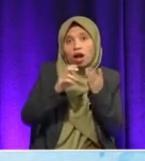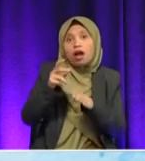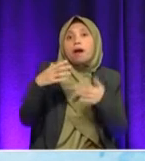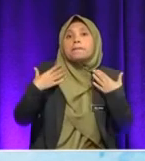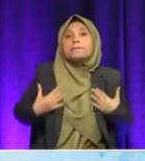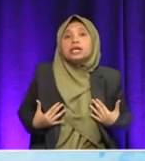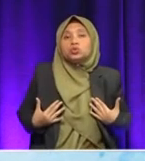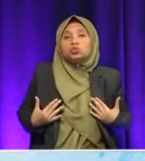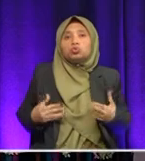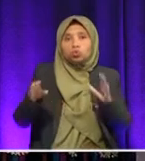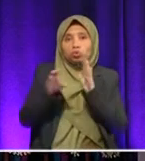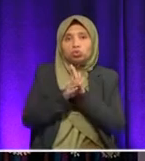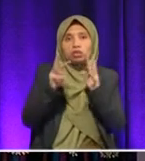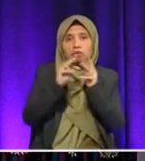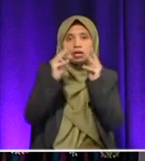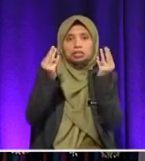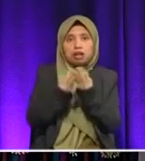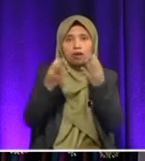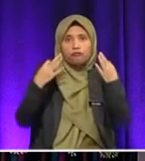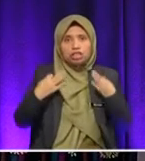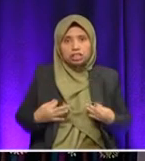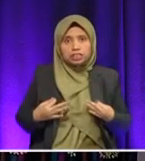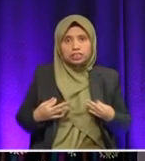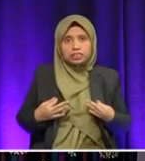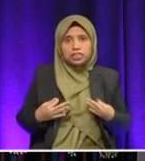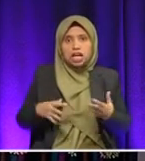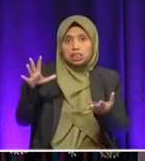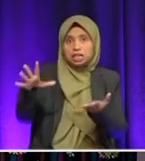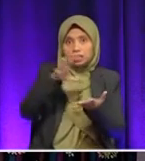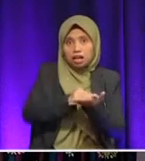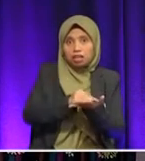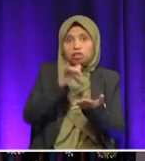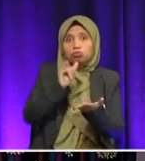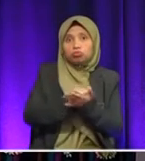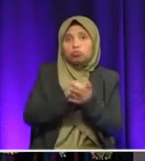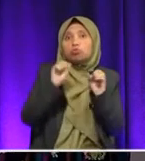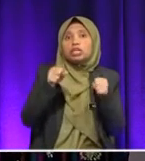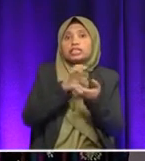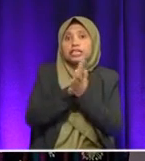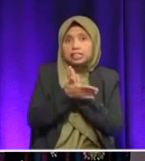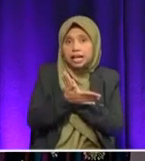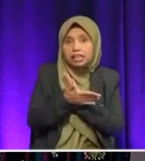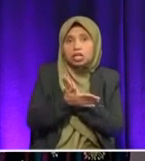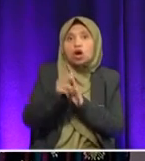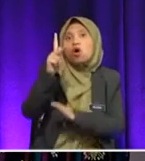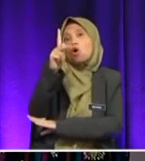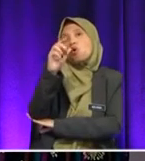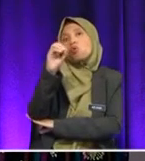mungkin majalah fashion kita bodigo Yakin Nipah jetakan tuh dan jadikan sebagai